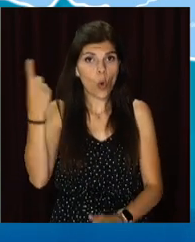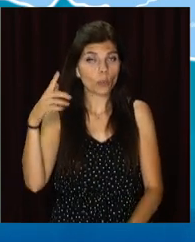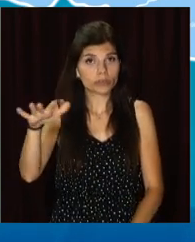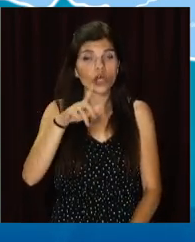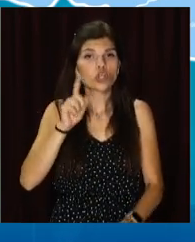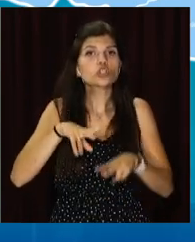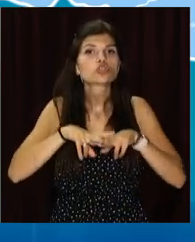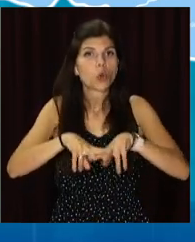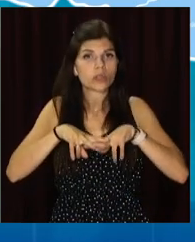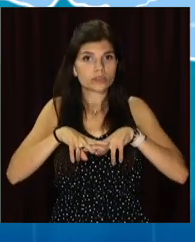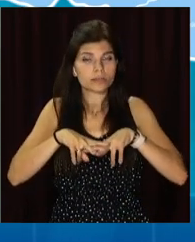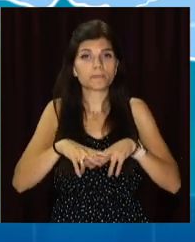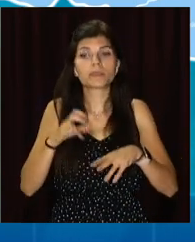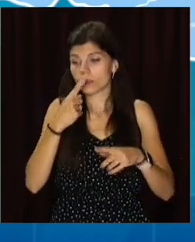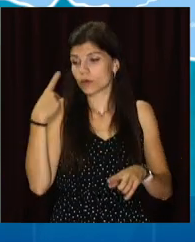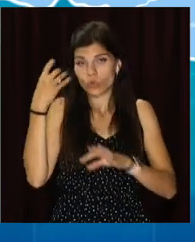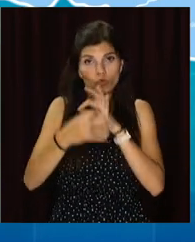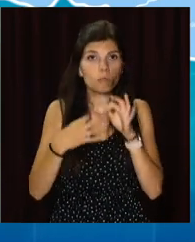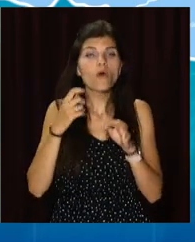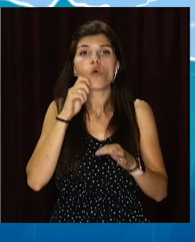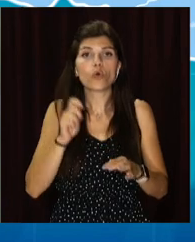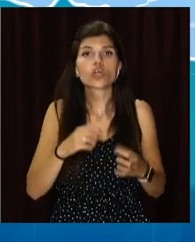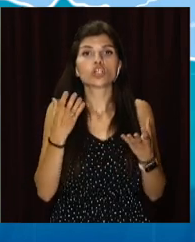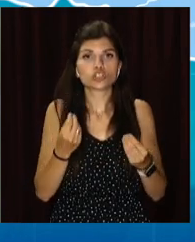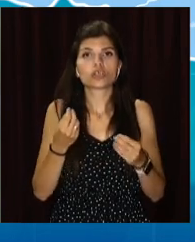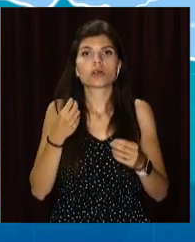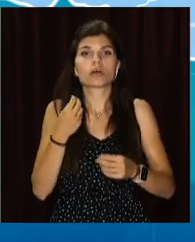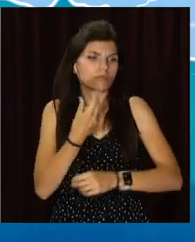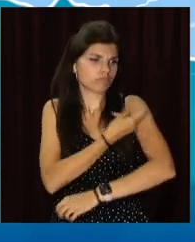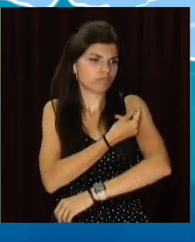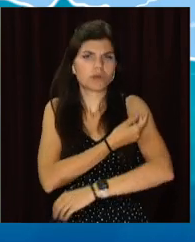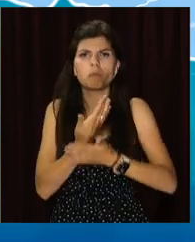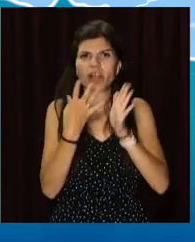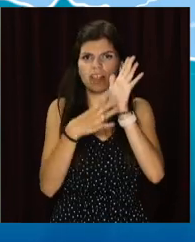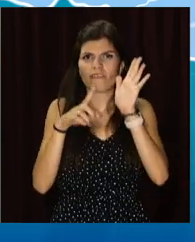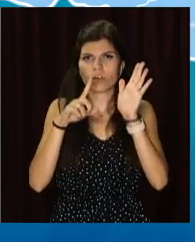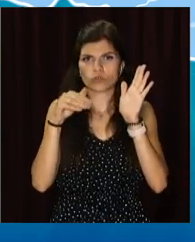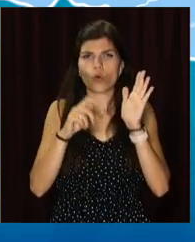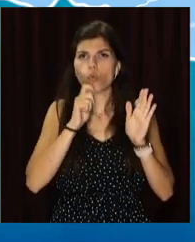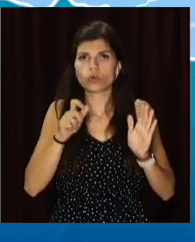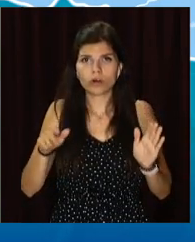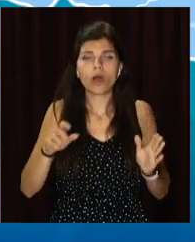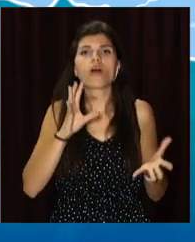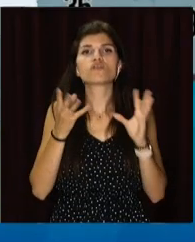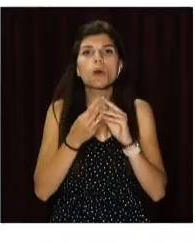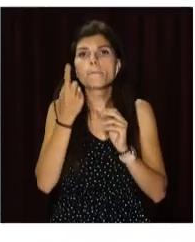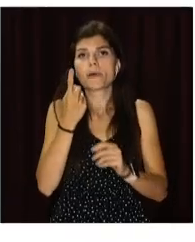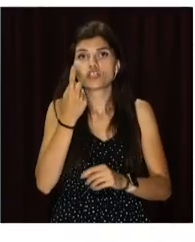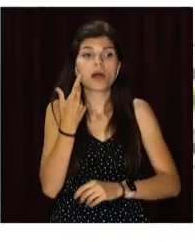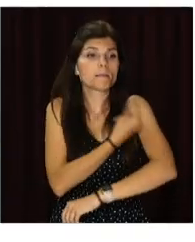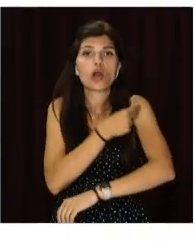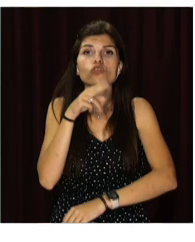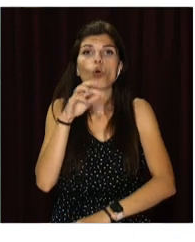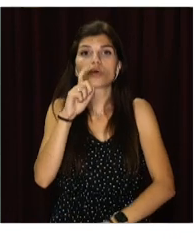області та столиця. За минулу добу в Україні щепилася ще майже 91 тисяча українців. Загалом першу дозу